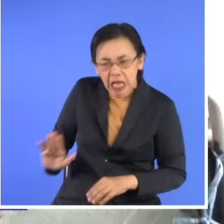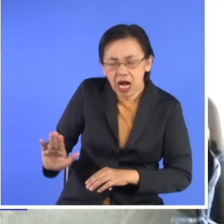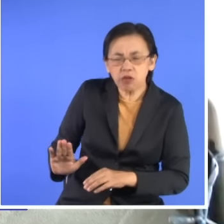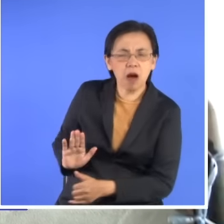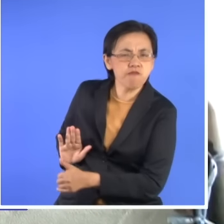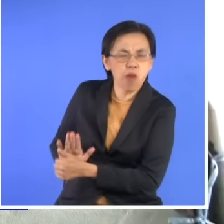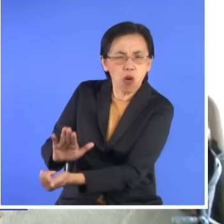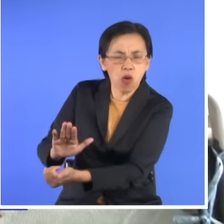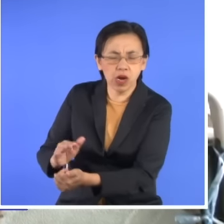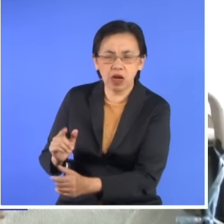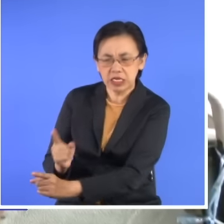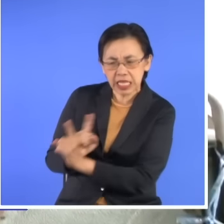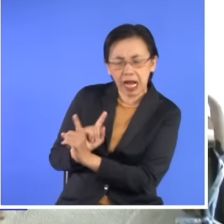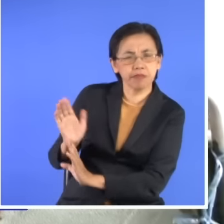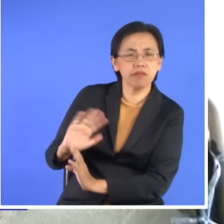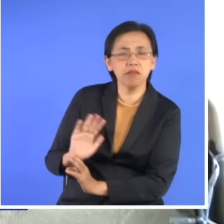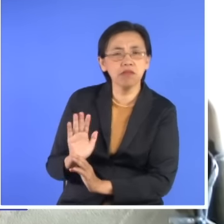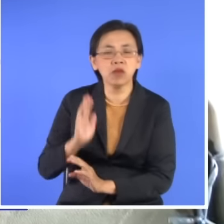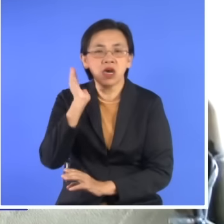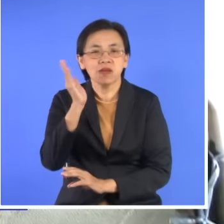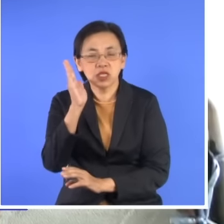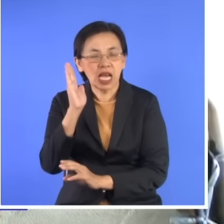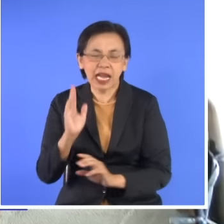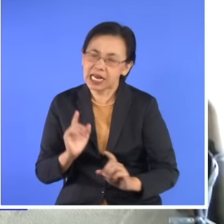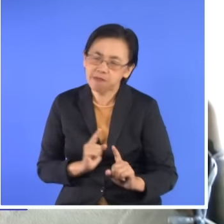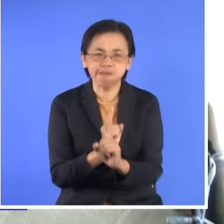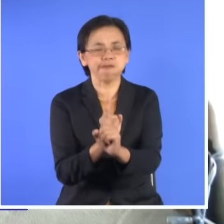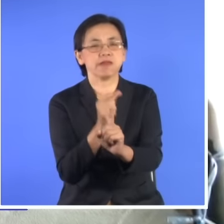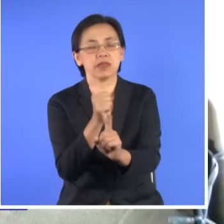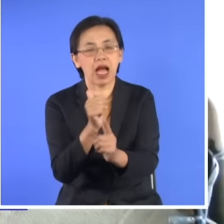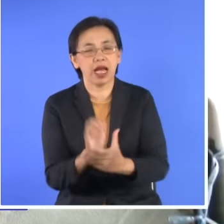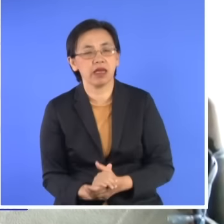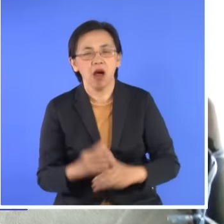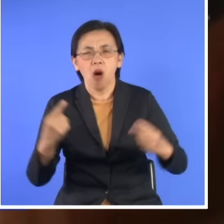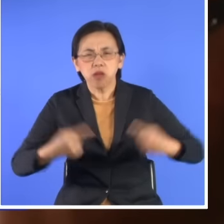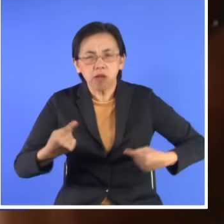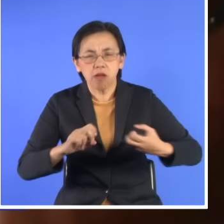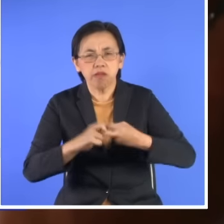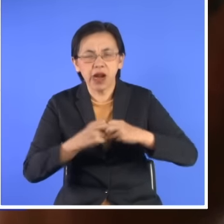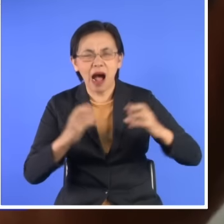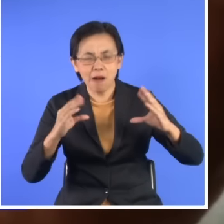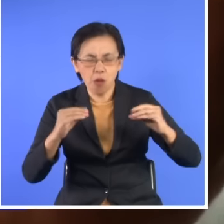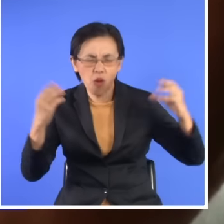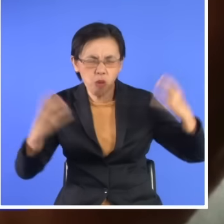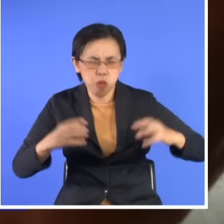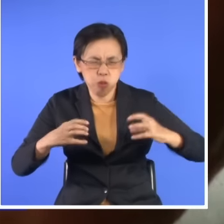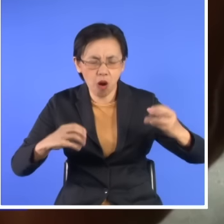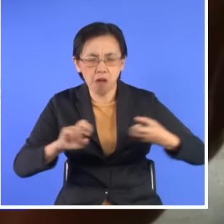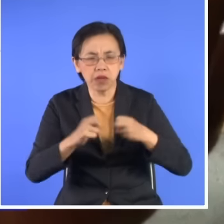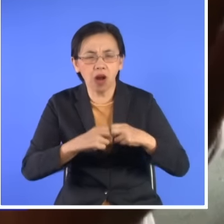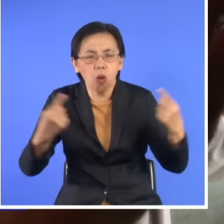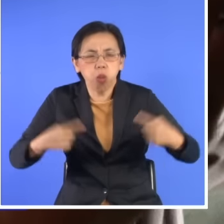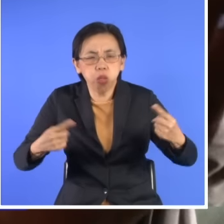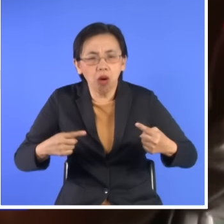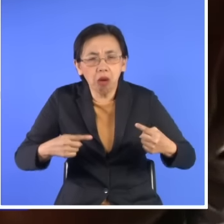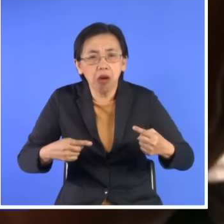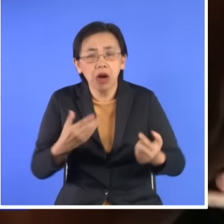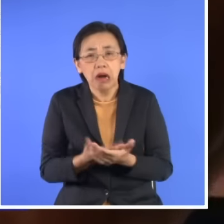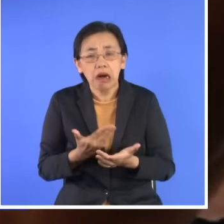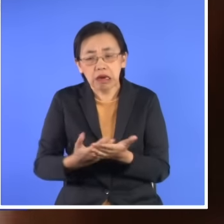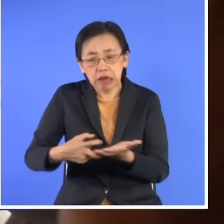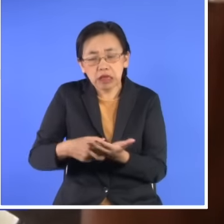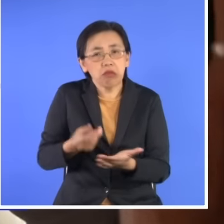ฝ่ายชายตามขึ้นมาสุดท้ายฝ่ายชายก็ขึ้นมาได้อยู่ดีทั้งคู่ก็ทะเลาะกันตามที่เห็นในคลิปนั้นเลยนะคะคือยังไม่ได้จ่ายค่าโดย